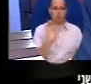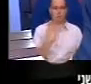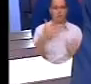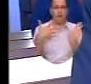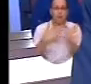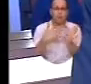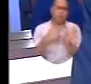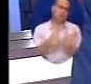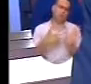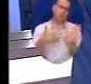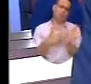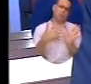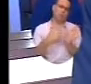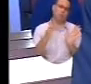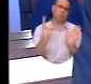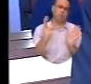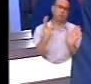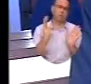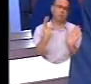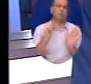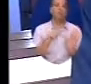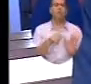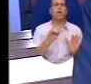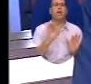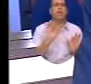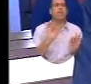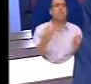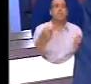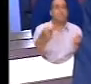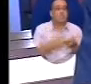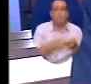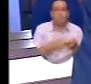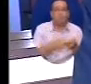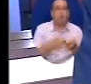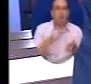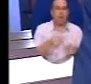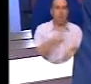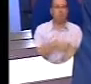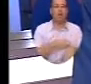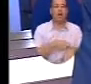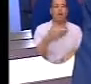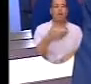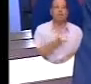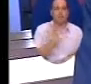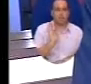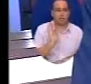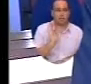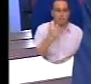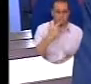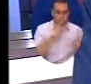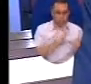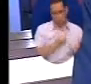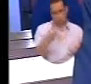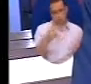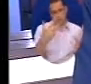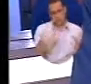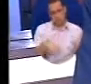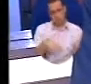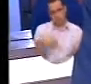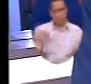הבדיקות הן בדיקות שדווקא כפופות לשעת הכניסה. בין 8 ל-8:30